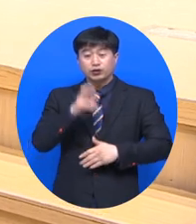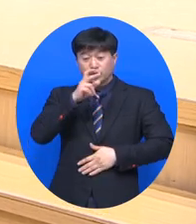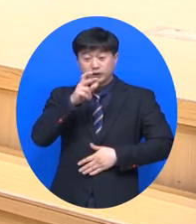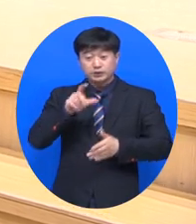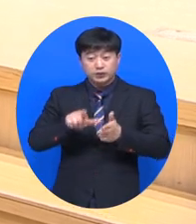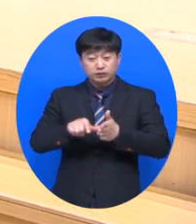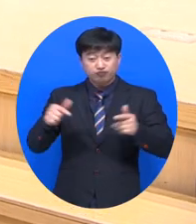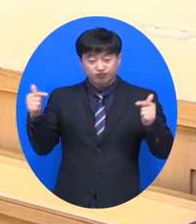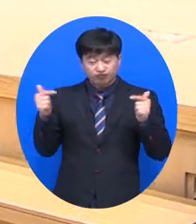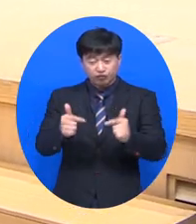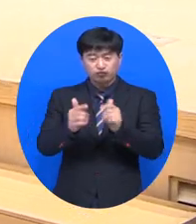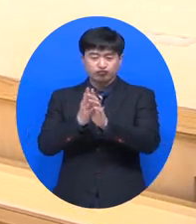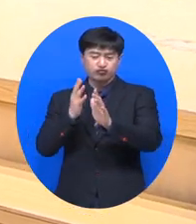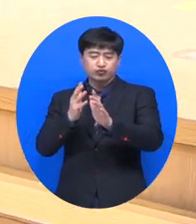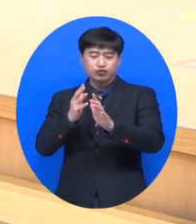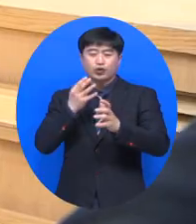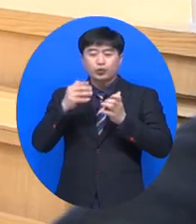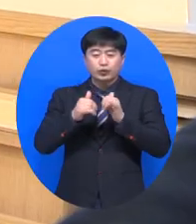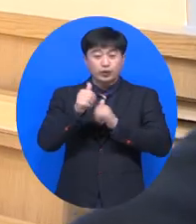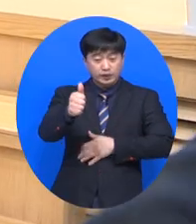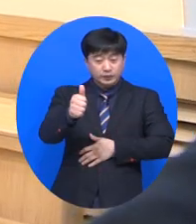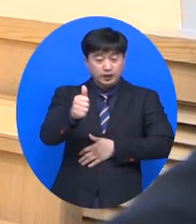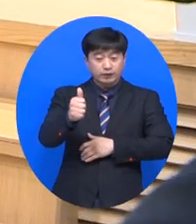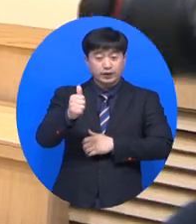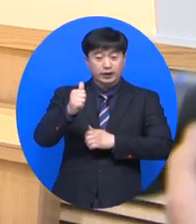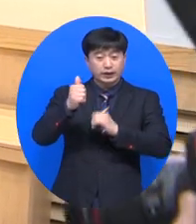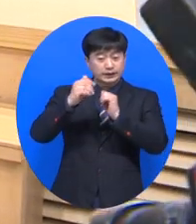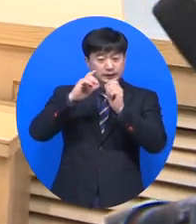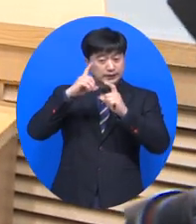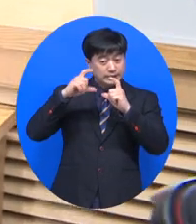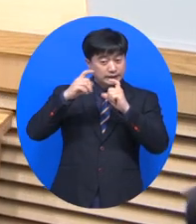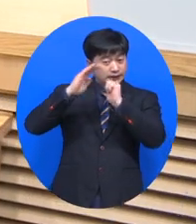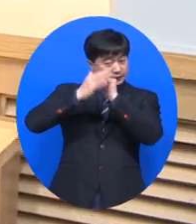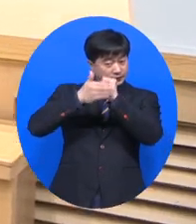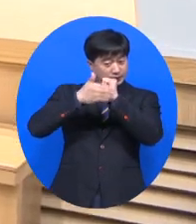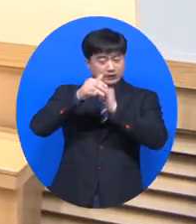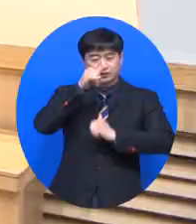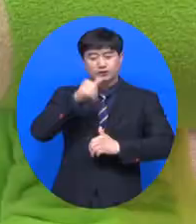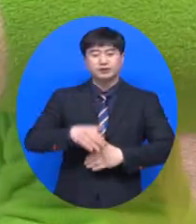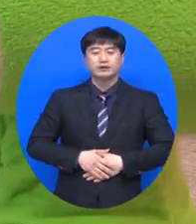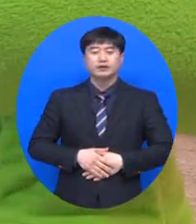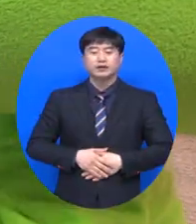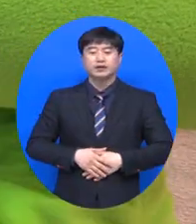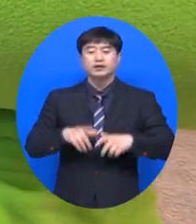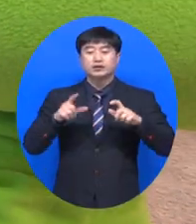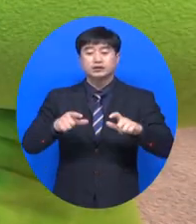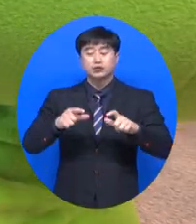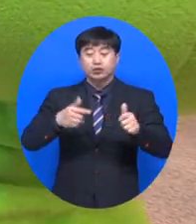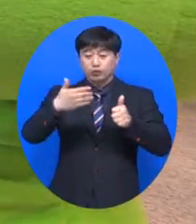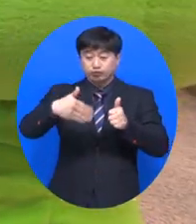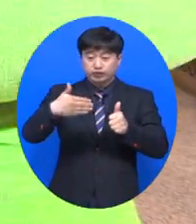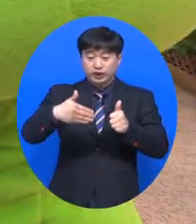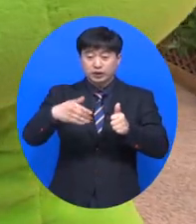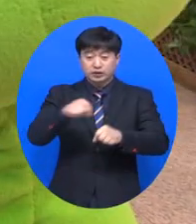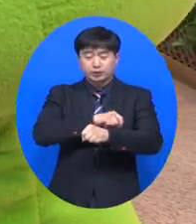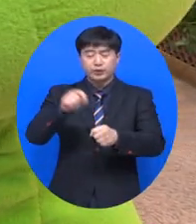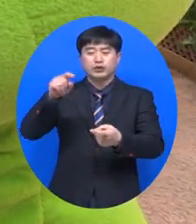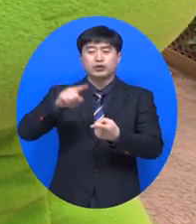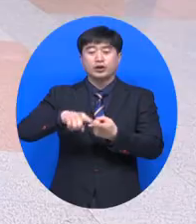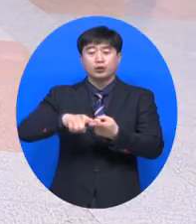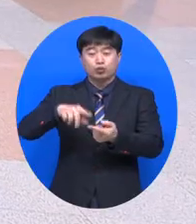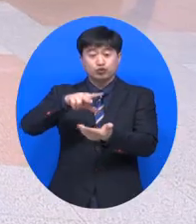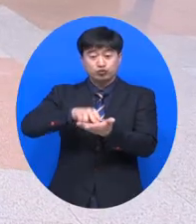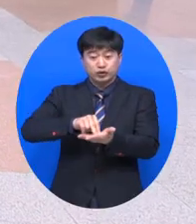점심시간을 쪼개서는 줄을 서서 도지사와 이른바 셀카를 찍는 모습도 보입니다. 지역 요청이나 특성에 맞는